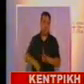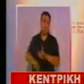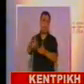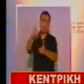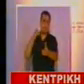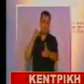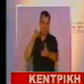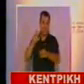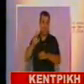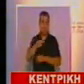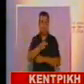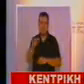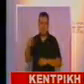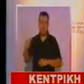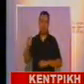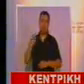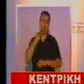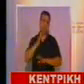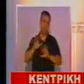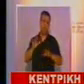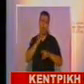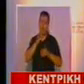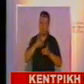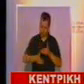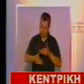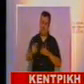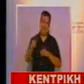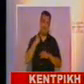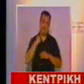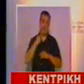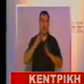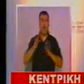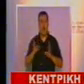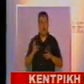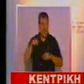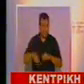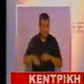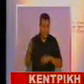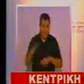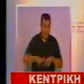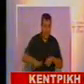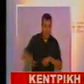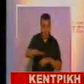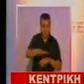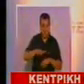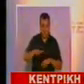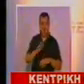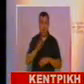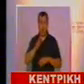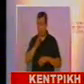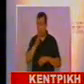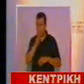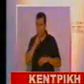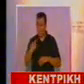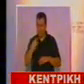σε ήττα, προσωρινή, αλλά σε τέτοιες συνθήκες ούτε προσωρινή